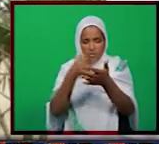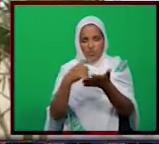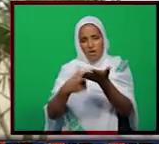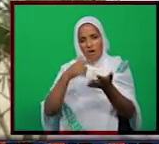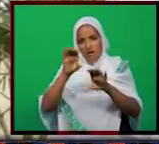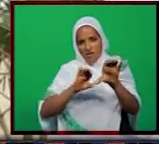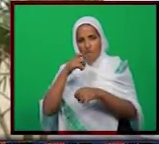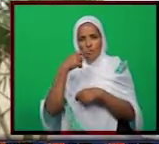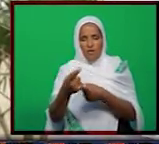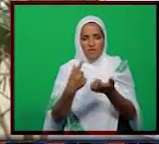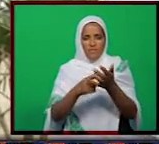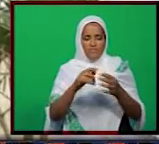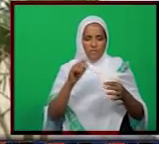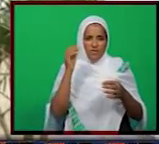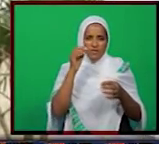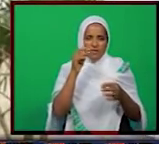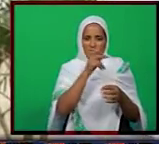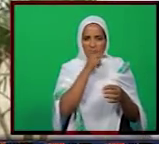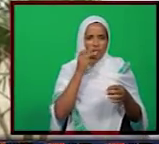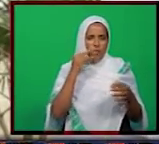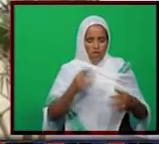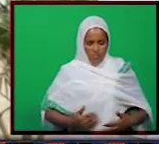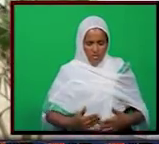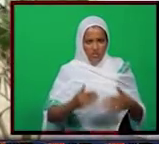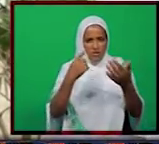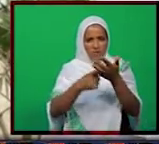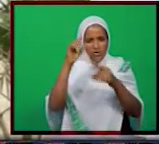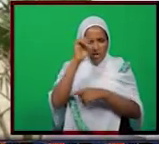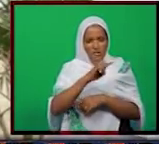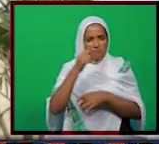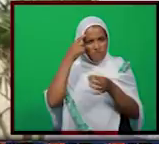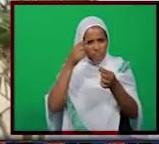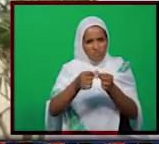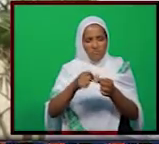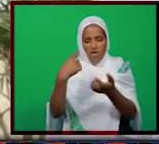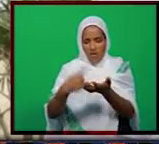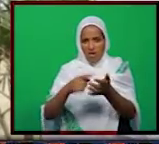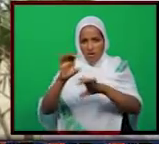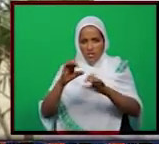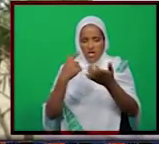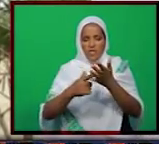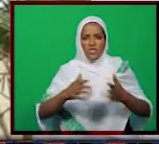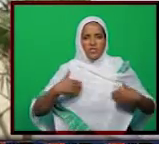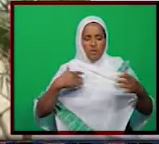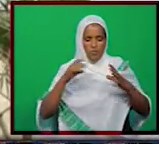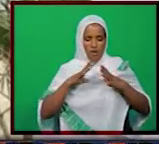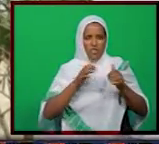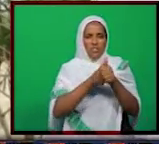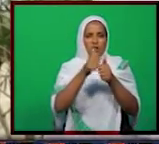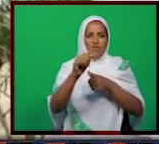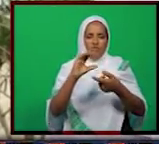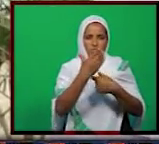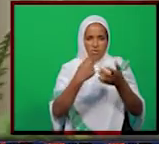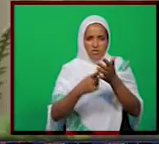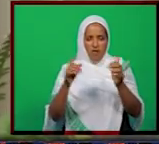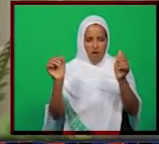ይሰሳላል። ያንን ስዕለት በፈጸመችበት ወቅት መብርሃን ያንን ቀን በማሰብንበት ጊዜ ስዕለቱን አስገብቶ ያንን የደስታ በዓል ተካፋይ